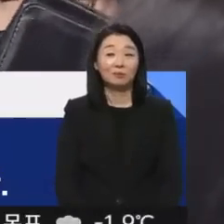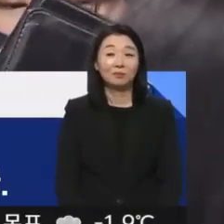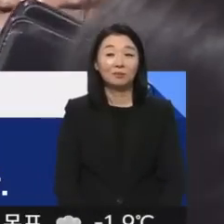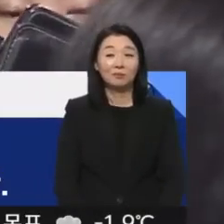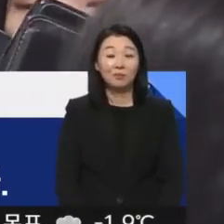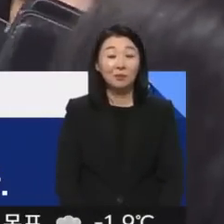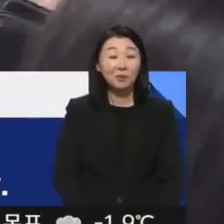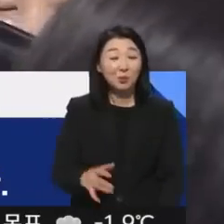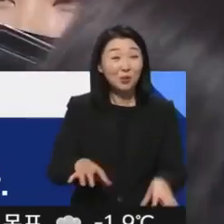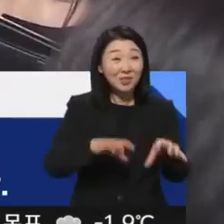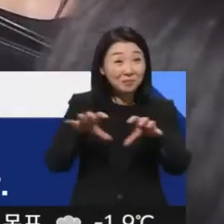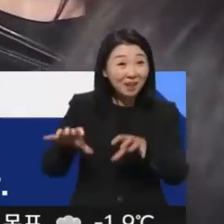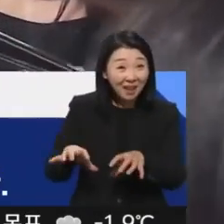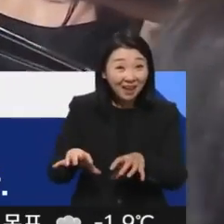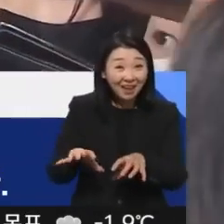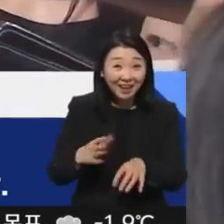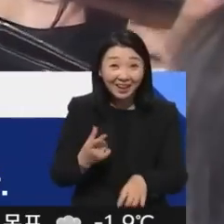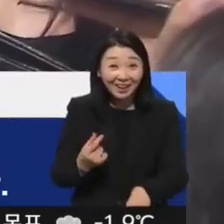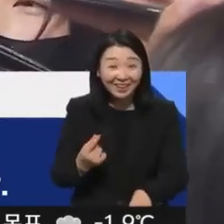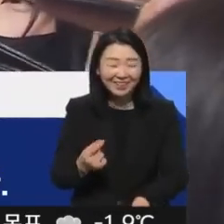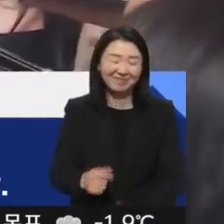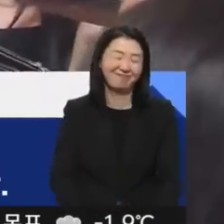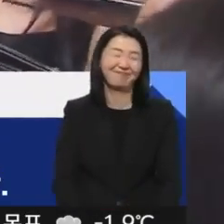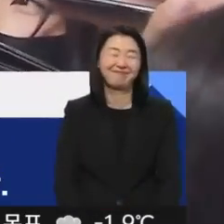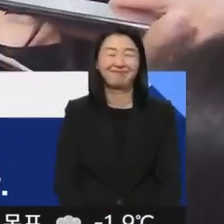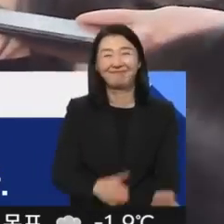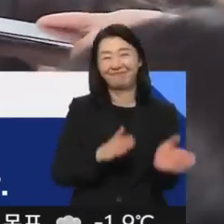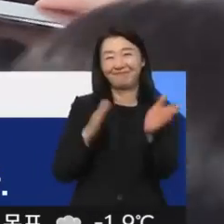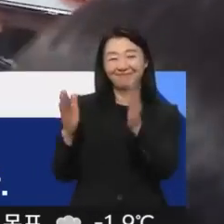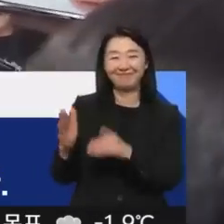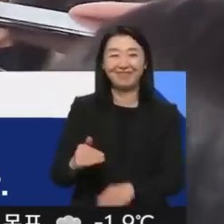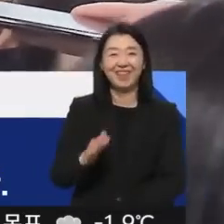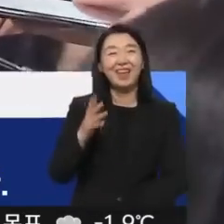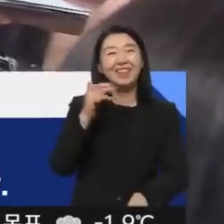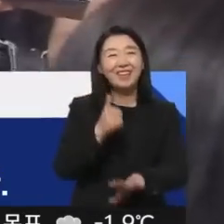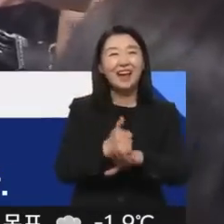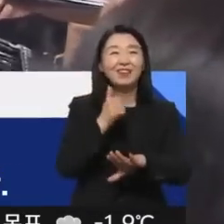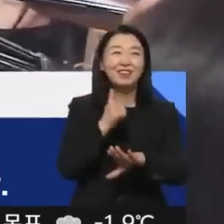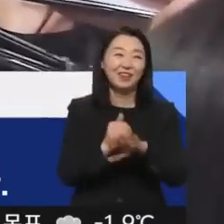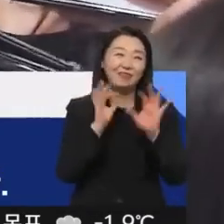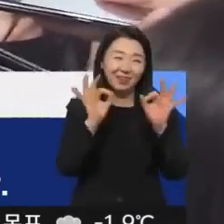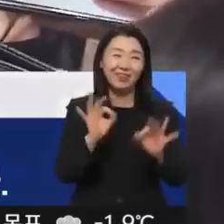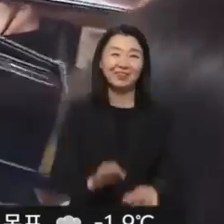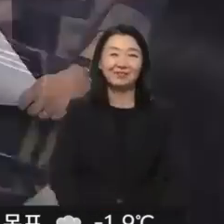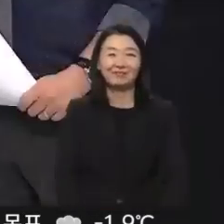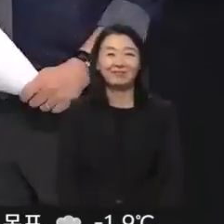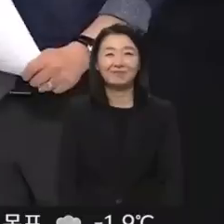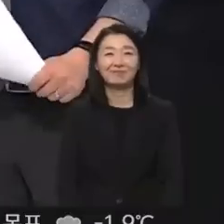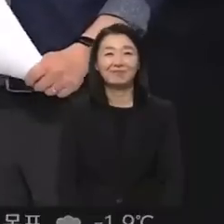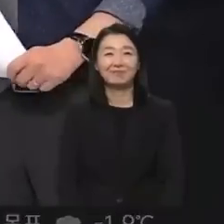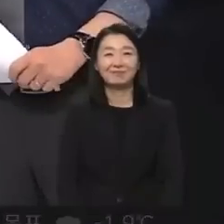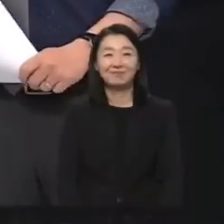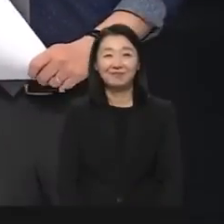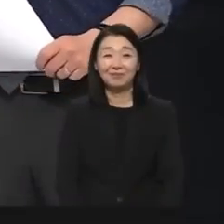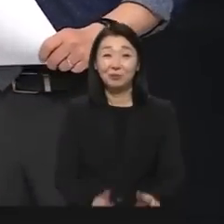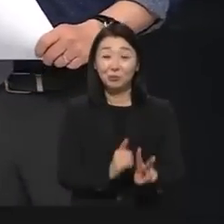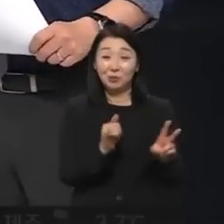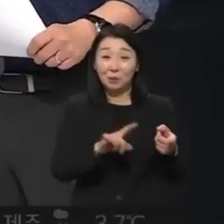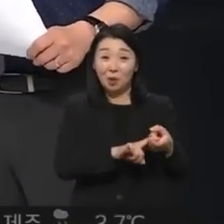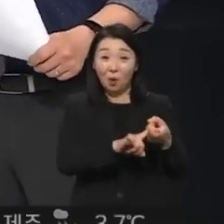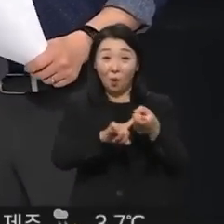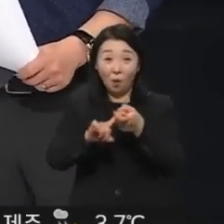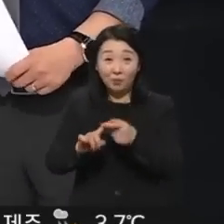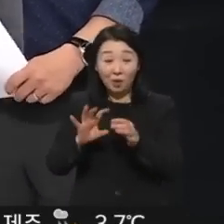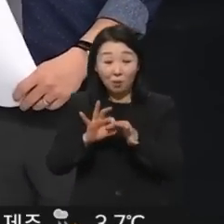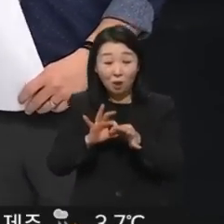여기 김장철인가요? 아, 이게 너무 그거는 차차 봅시다. 두 사람의 연대